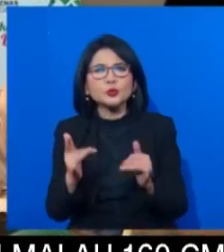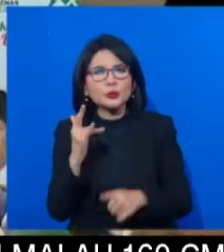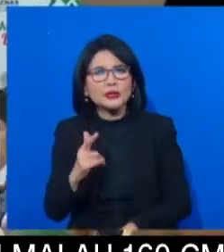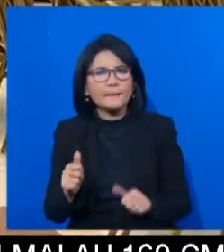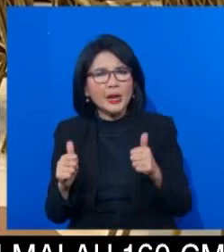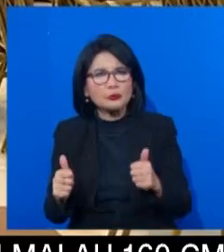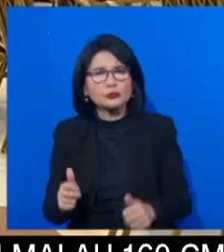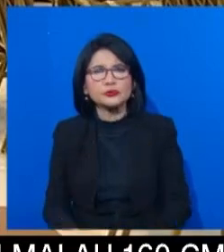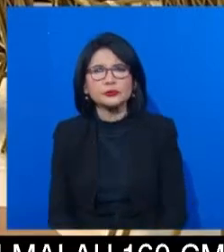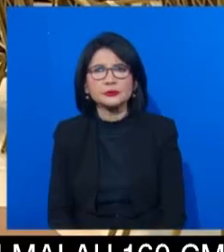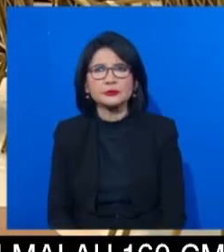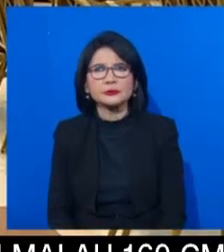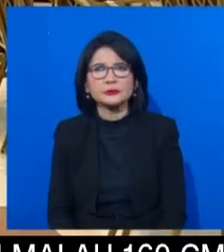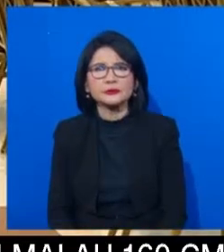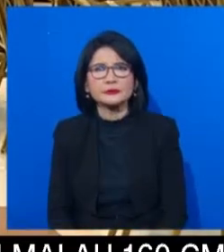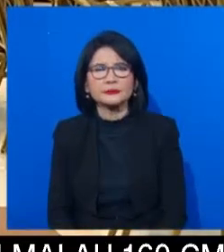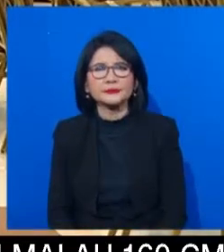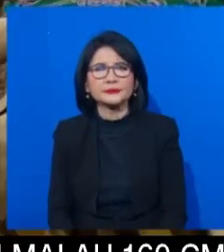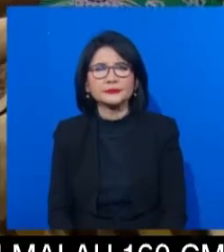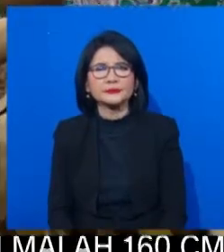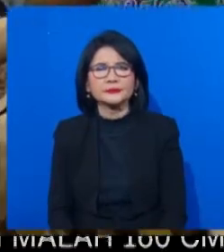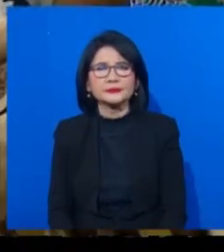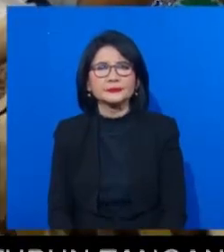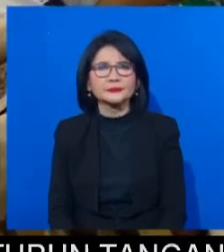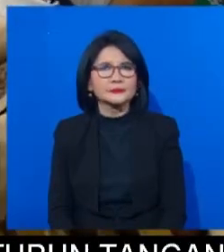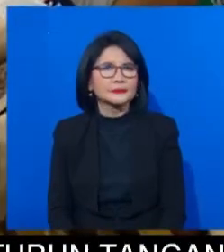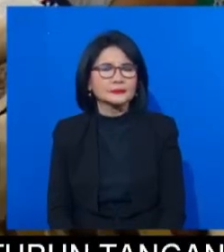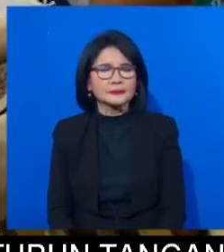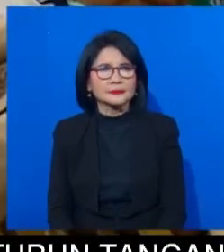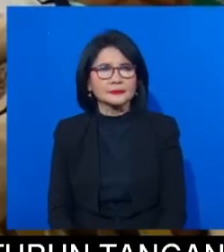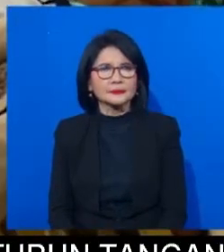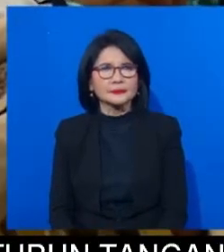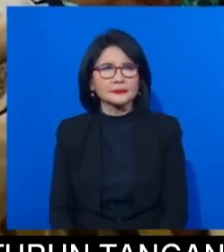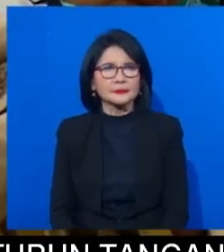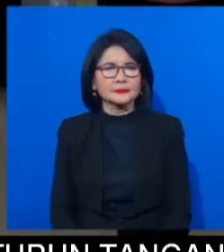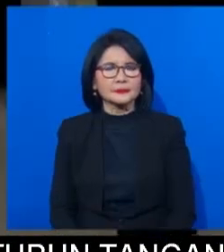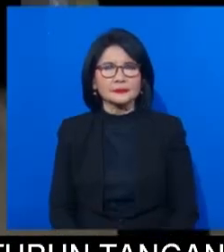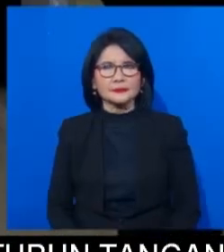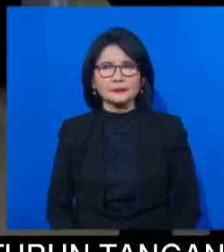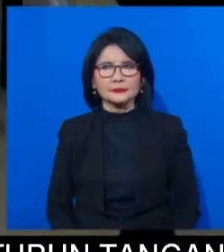jemaah calon haji. Tim Liputan CNN Indonesia.